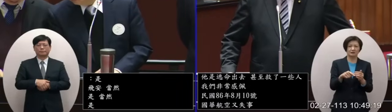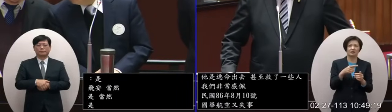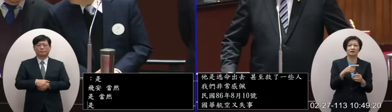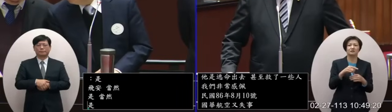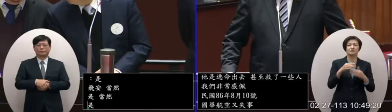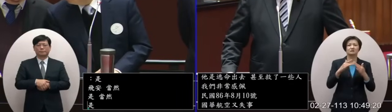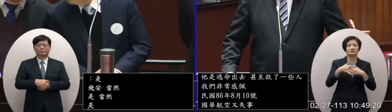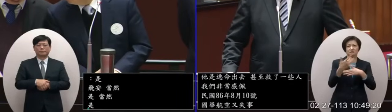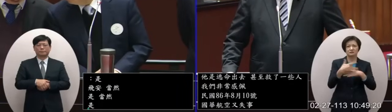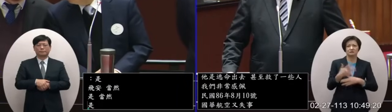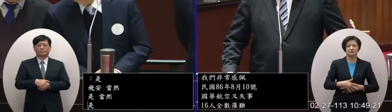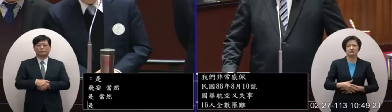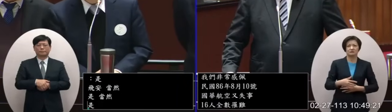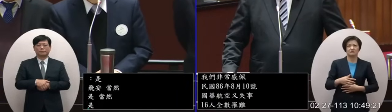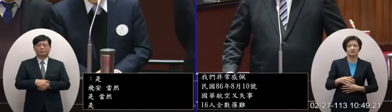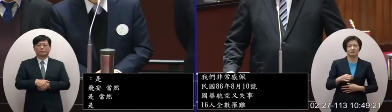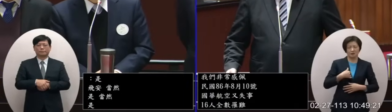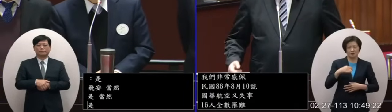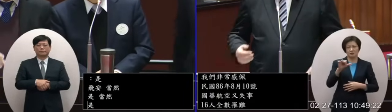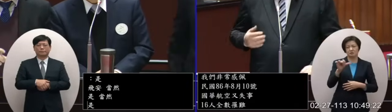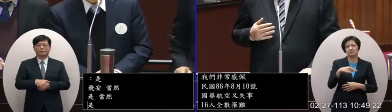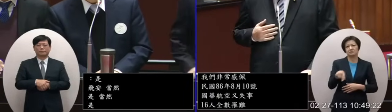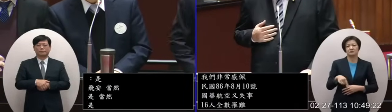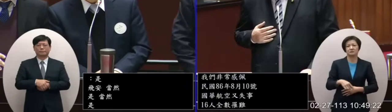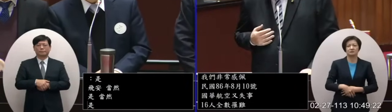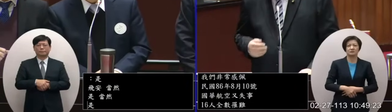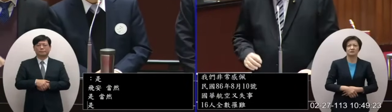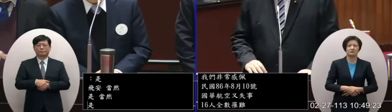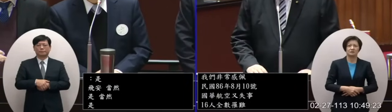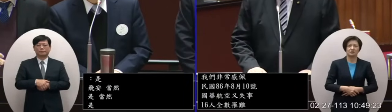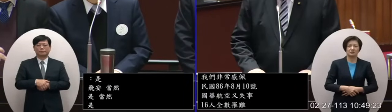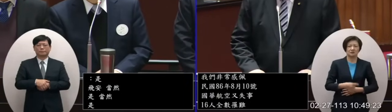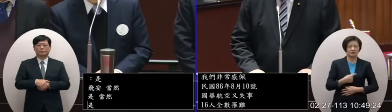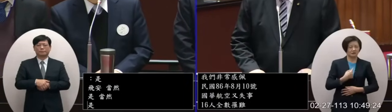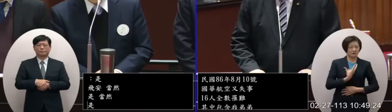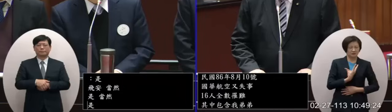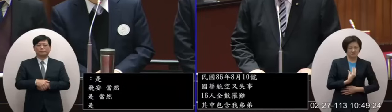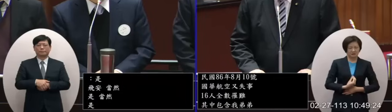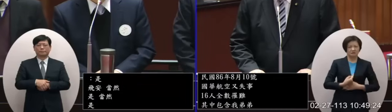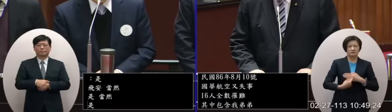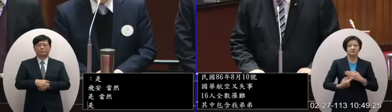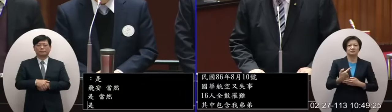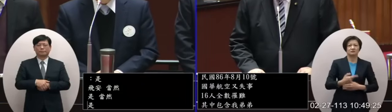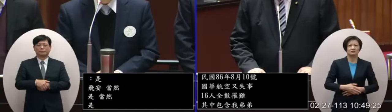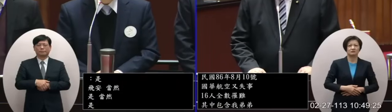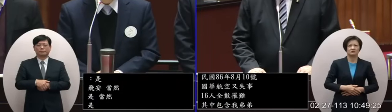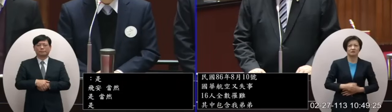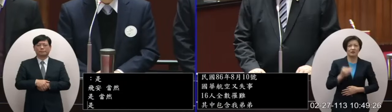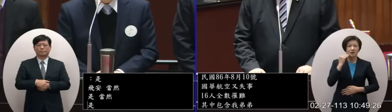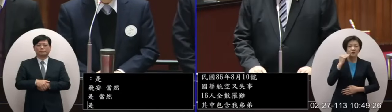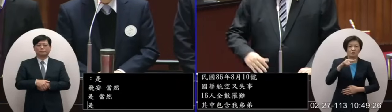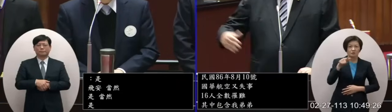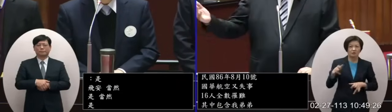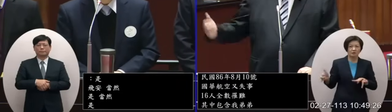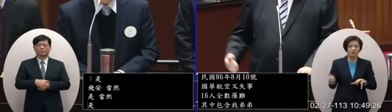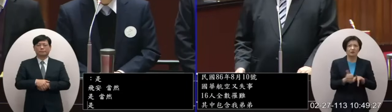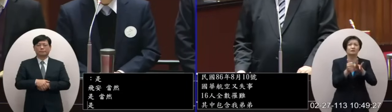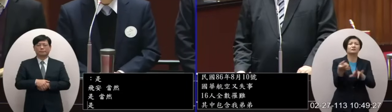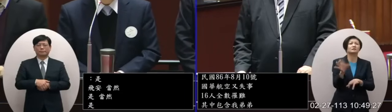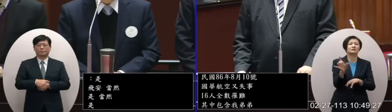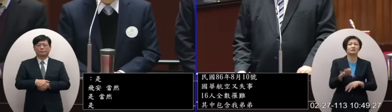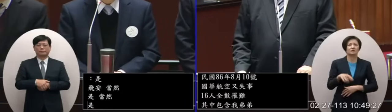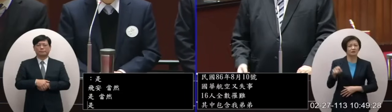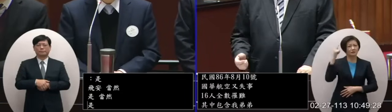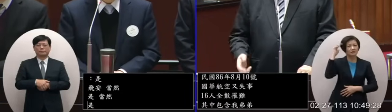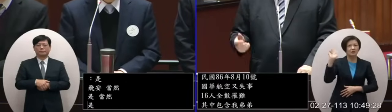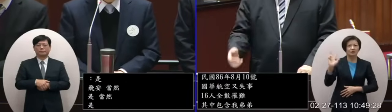我们家占了1/5啊，所以这种悲痛，不是那种没坐过飞机的人啊，有些人没坐过飞机